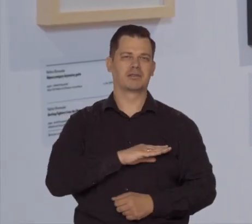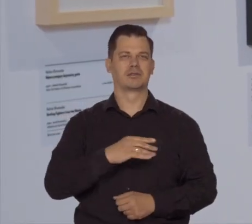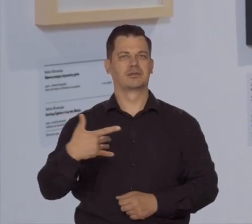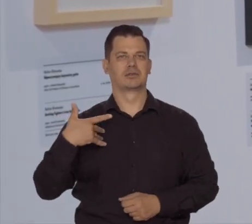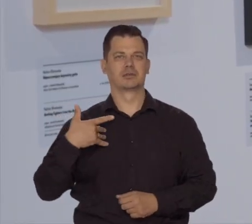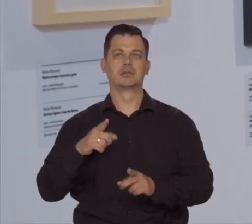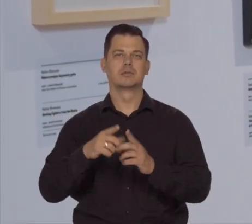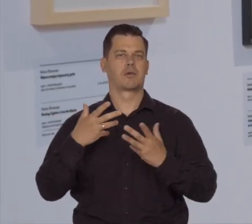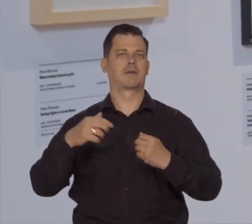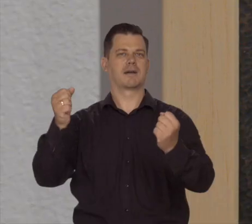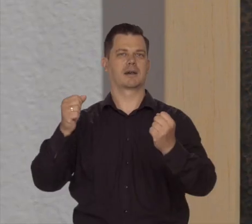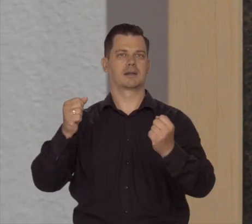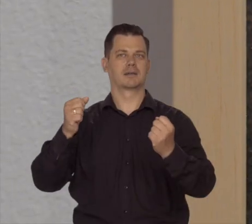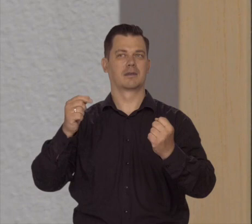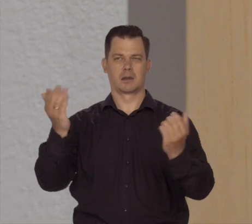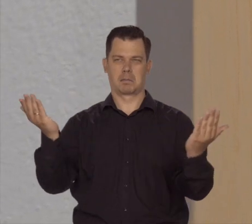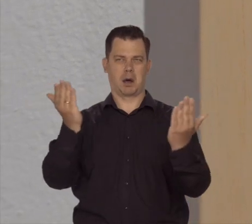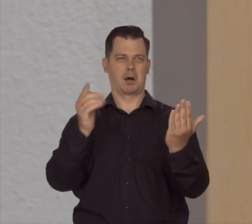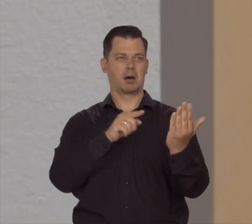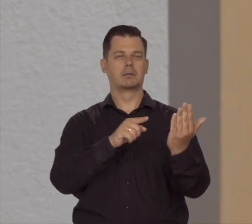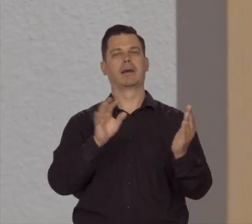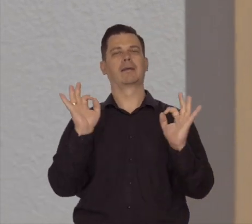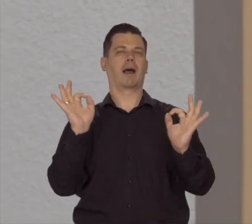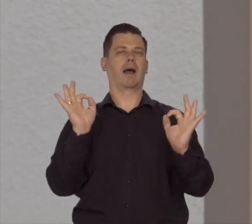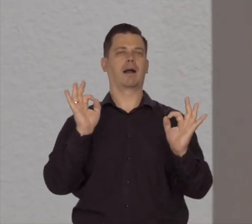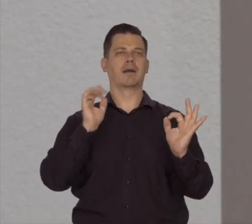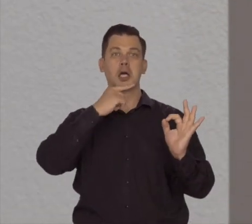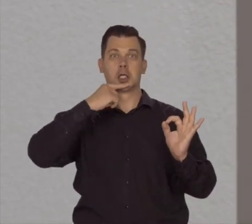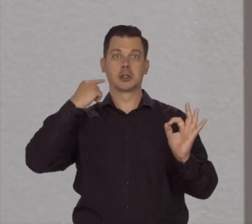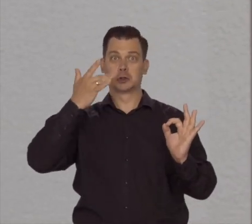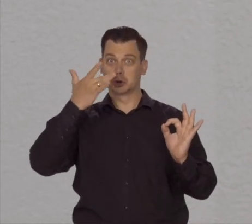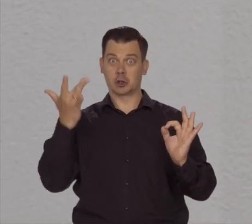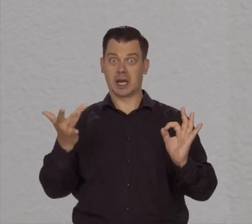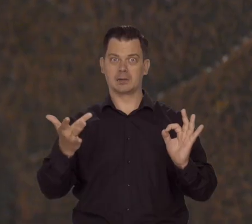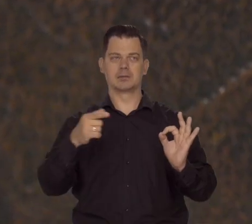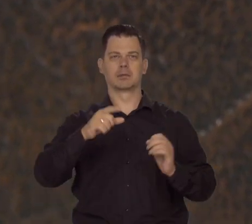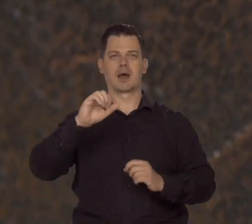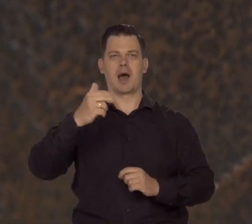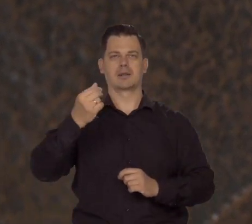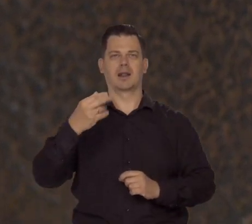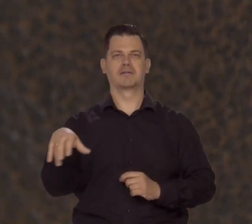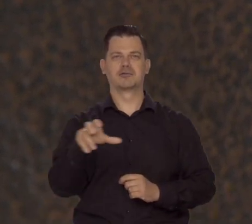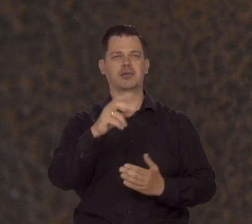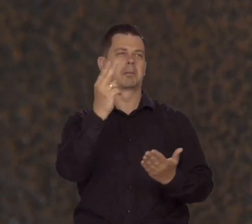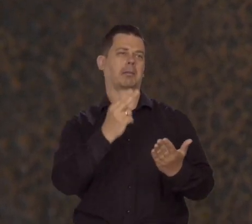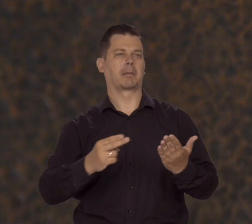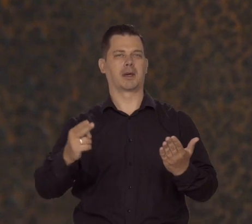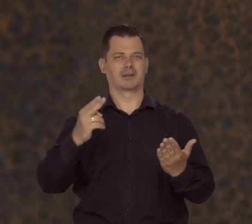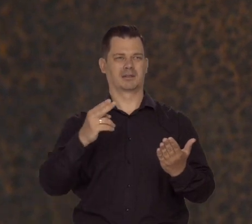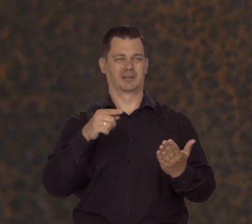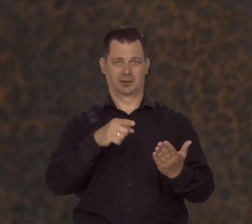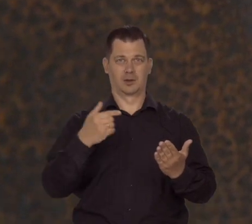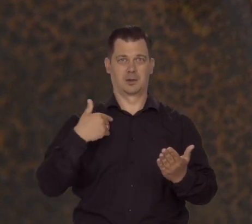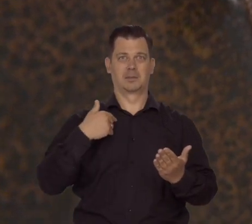istnienie i odwagę mimo wszystko. Zestawiamy je z wyidealizowanym, socrealistycznym portretem Mordechaja Anielewicza z czasu,